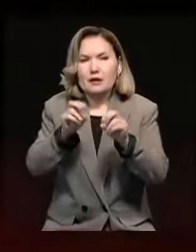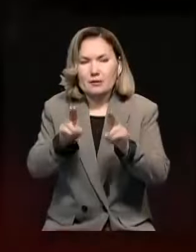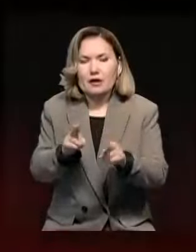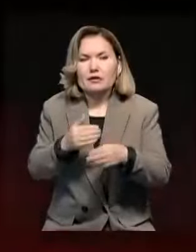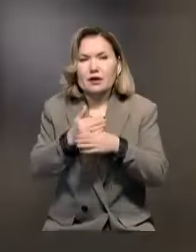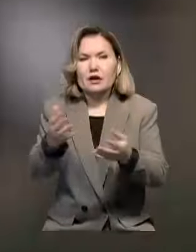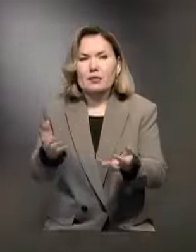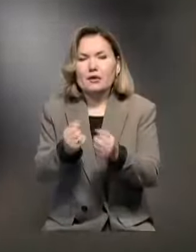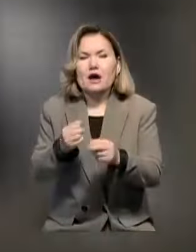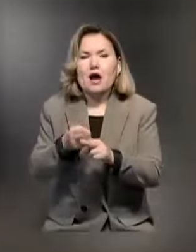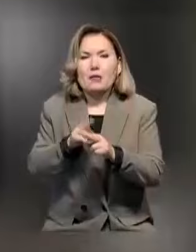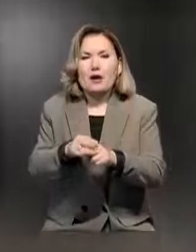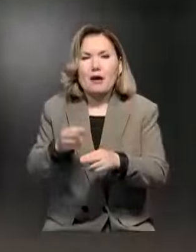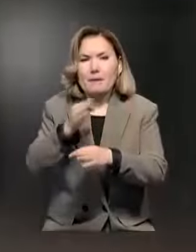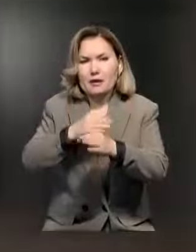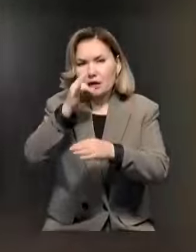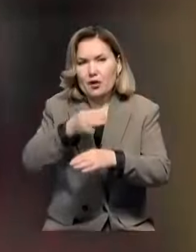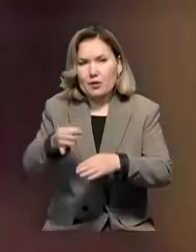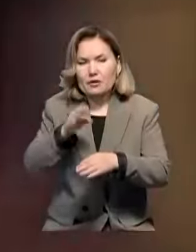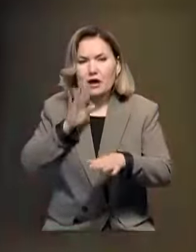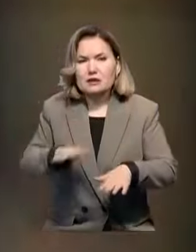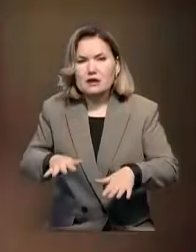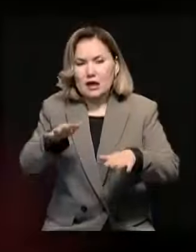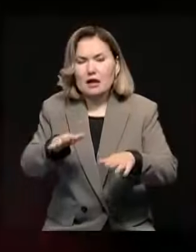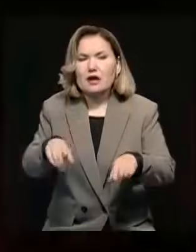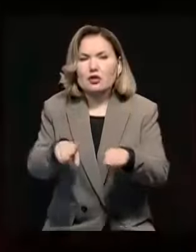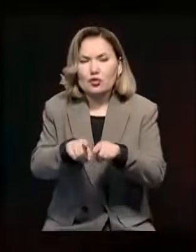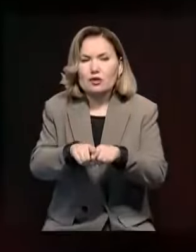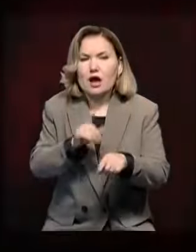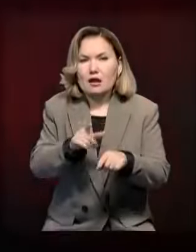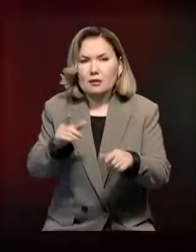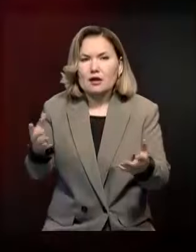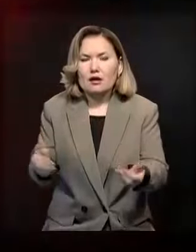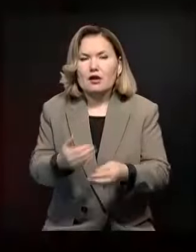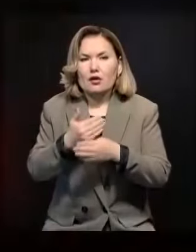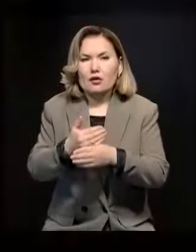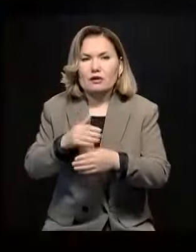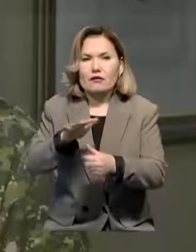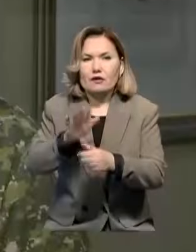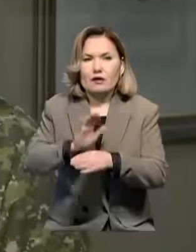жеткізді. Қосымша күш Батыс Қазақстан облысындағы тасқын салдарын жоюға жіберілді.